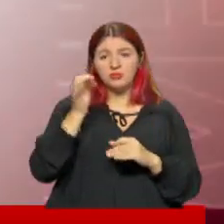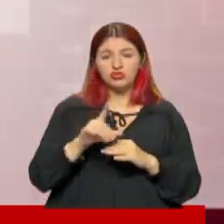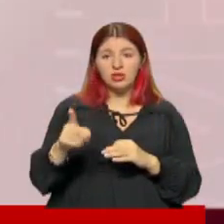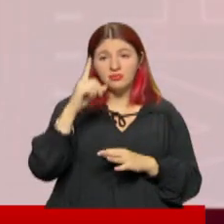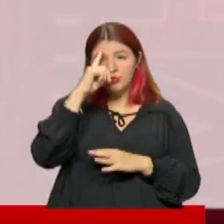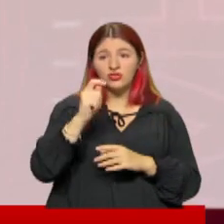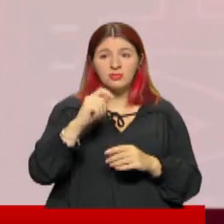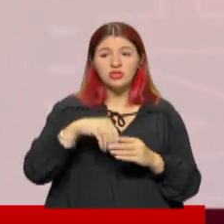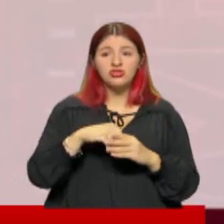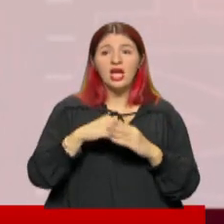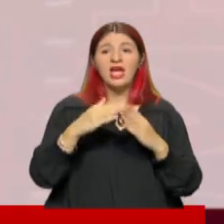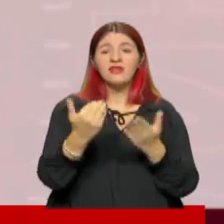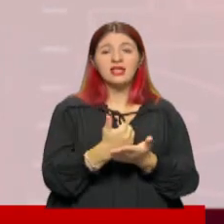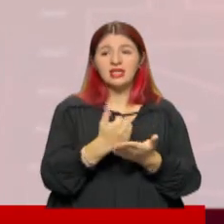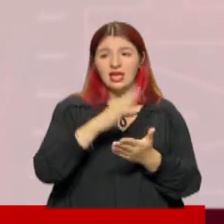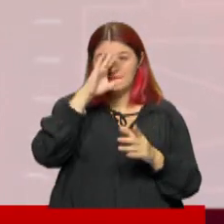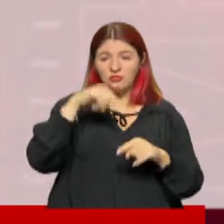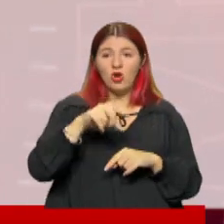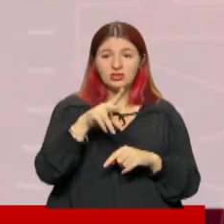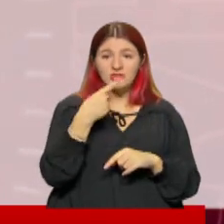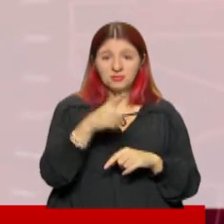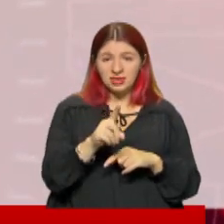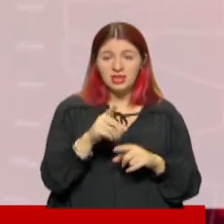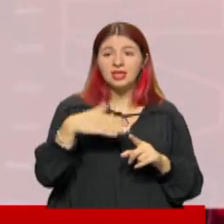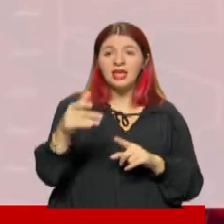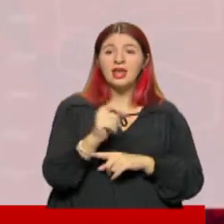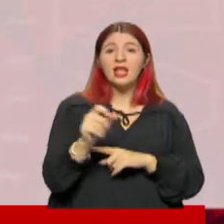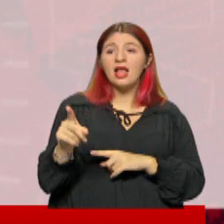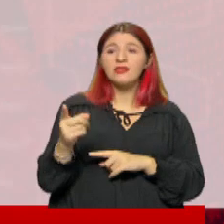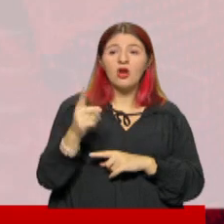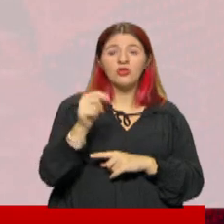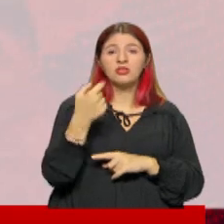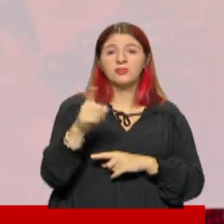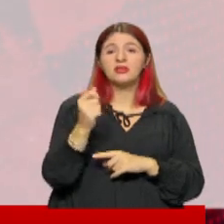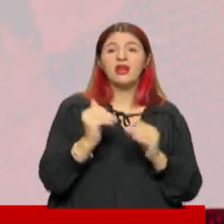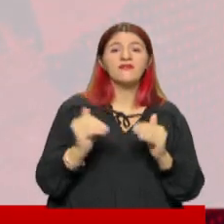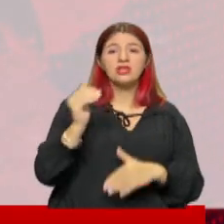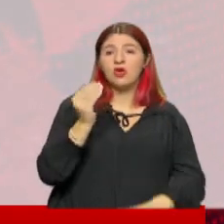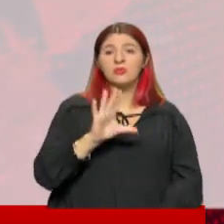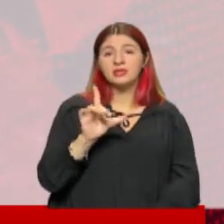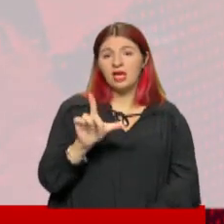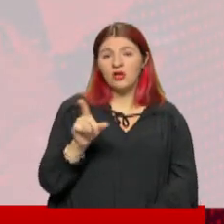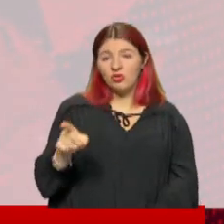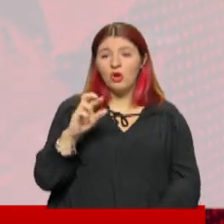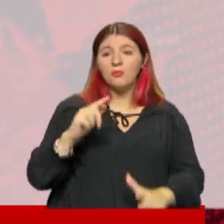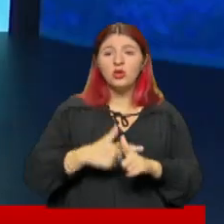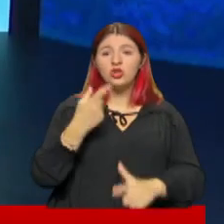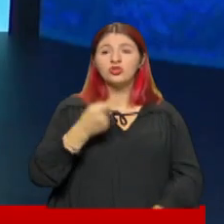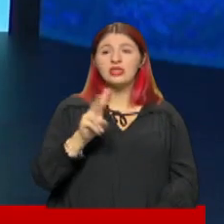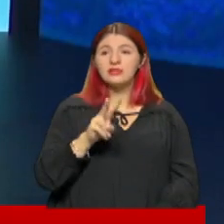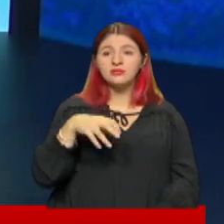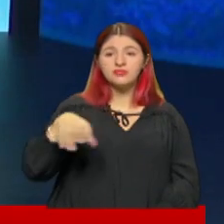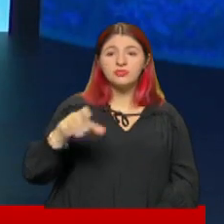atılacak başvurabilmek için hale gelirinin İstanbul'da 18 bin lirayı Diğer illerde ise 16 bin lirayı geçmemesi gerekiyor projenin